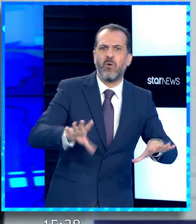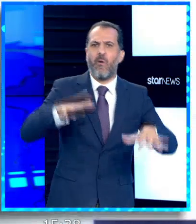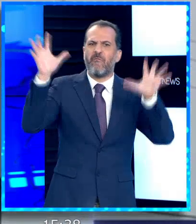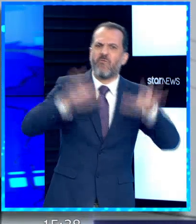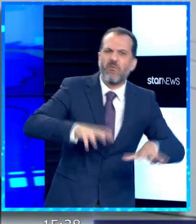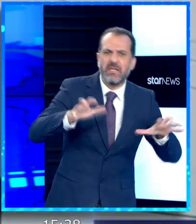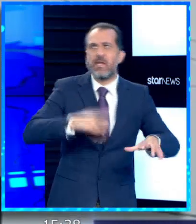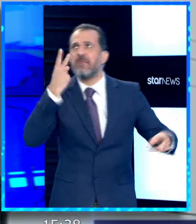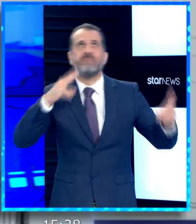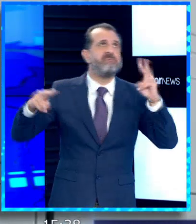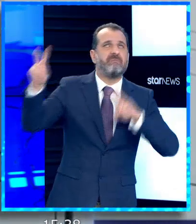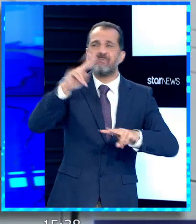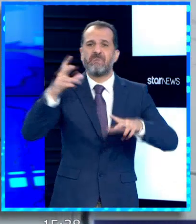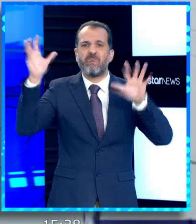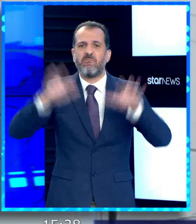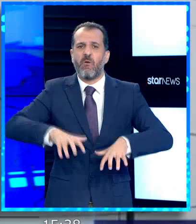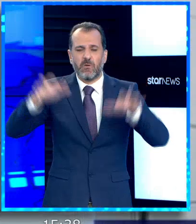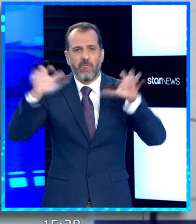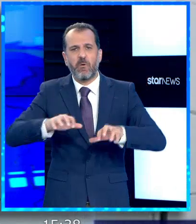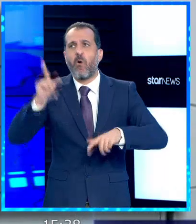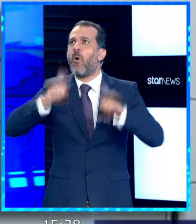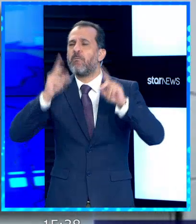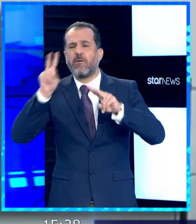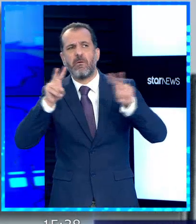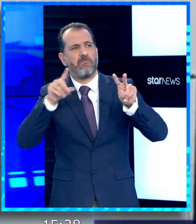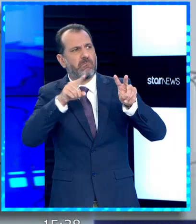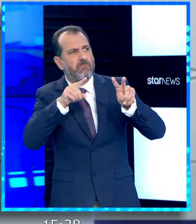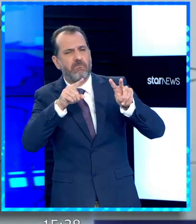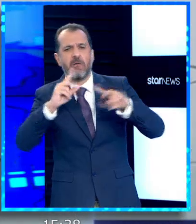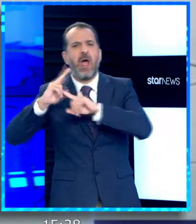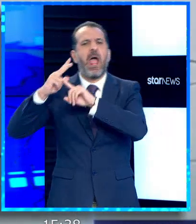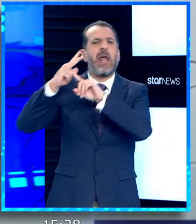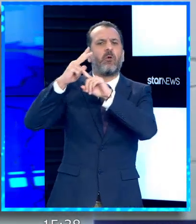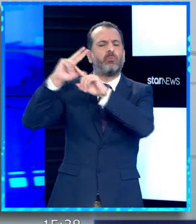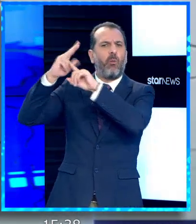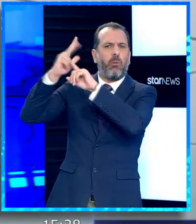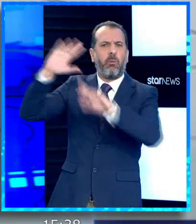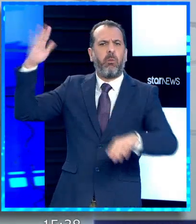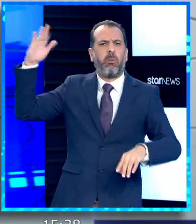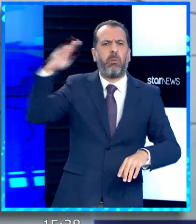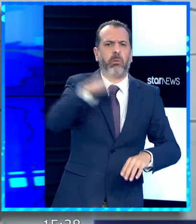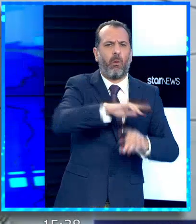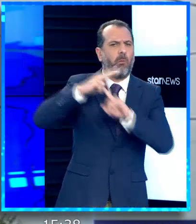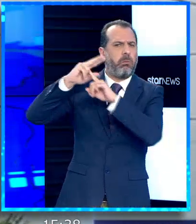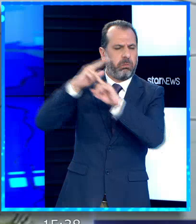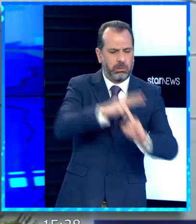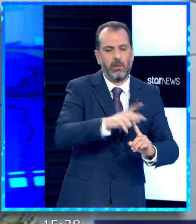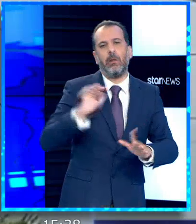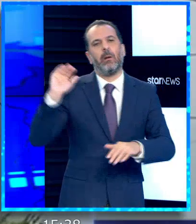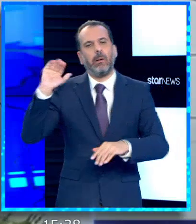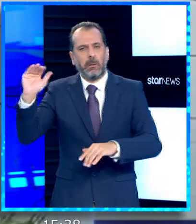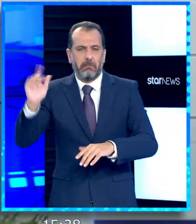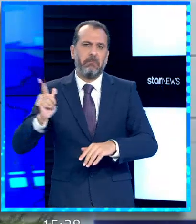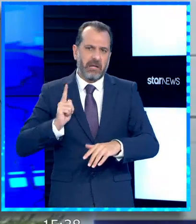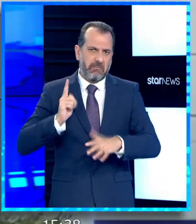να δουν τι συμβαίνει. Είδαν όμως πολύ και το ελικόπτερο, το οποίο άρχισε ξαφνικά να χάνει. Θα έχουμε, Βαλεντίνα, και τις επόμενες ώρες